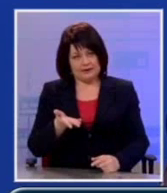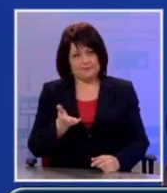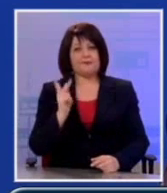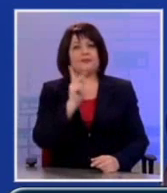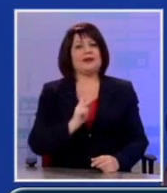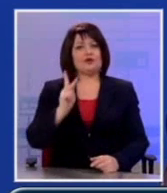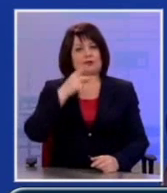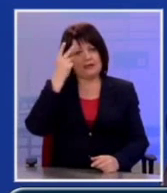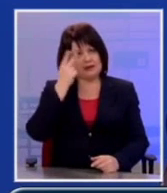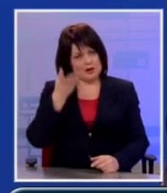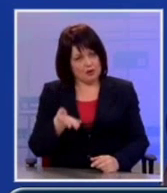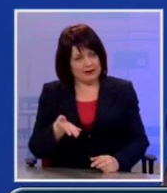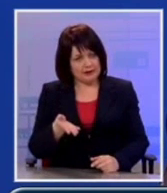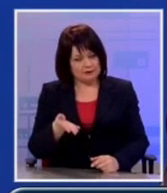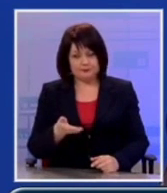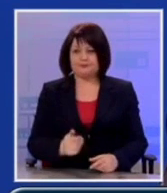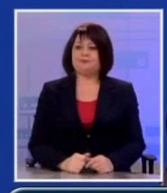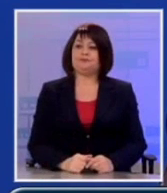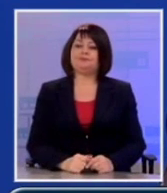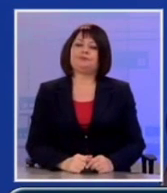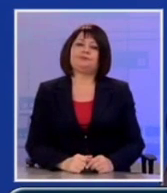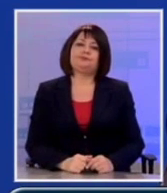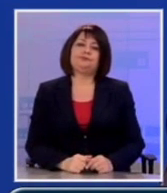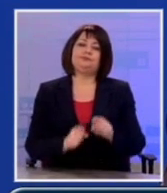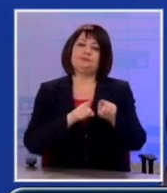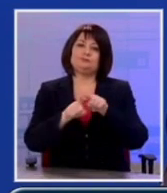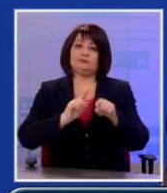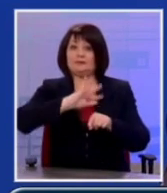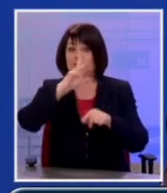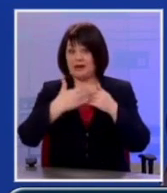κοινωνικών δικαιωμάτων. Σε σχέση με το χρονικό